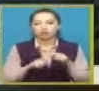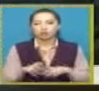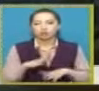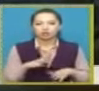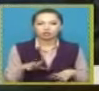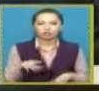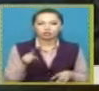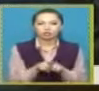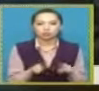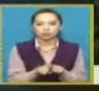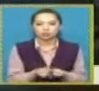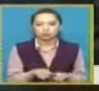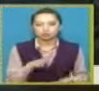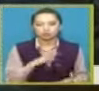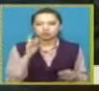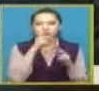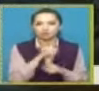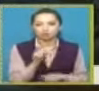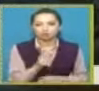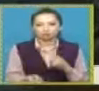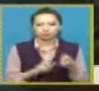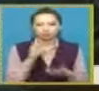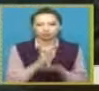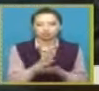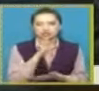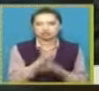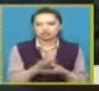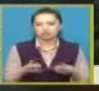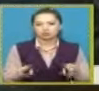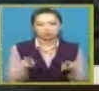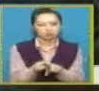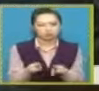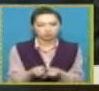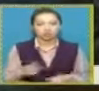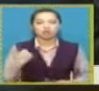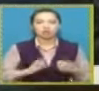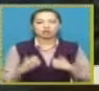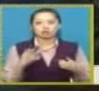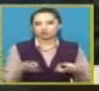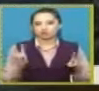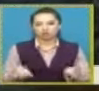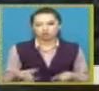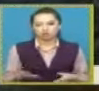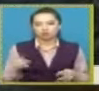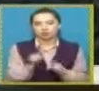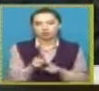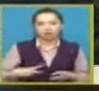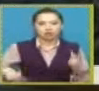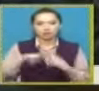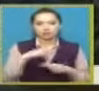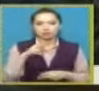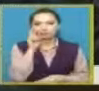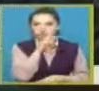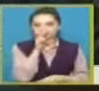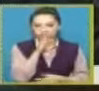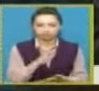жағдайда өкінішке орай орын алып қалады. Оны жасыратын ештеңкесі жоқ, тек қана мақтана берудің қажеті жоқ. Ол жерде бар ондай жағдай. Сондай